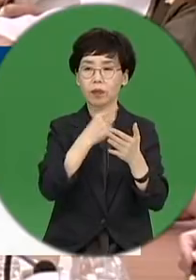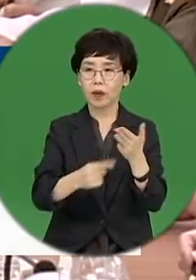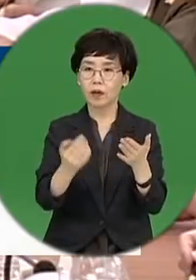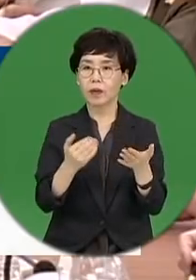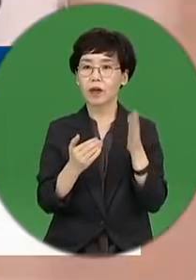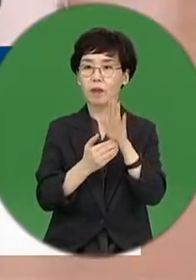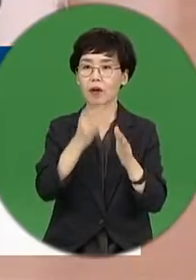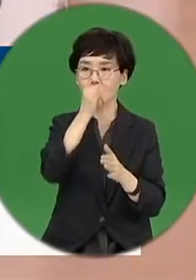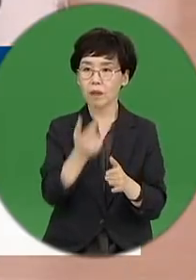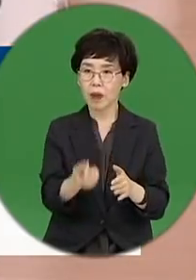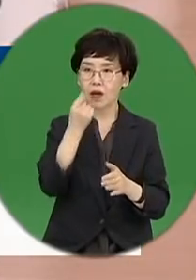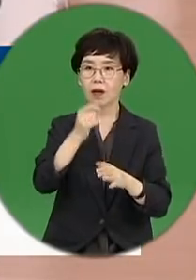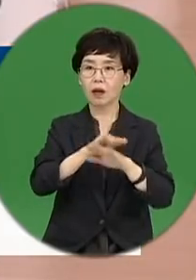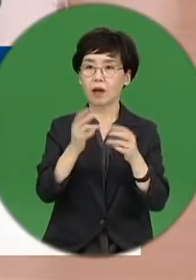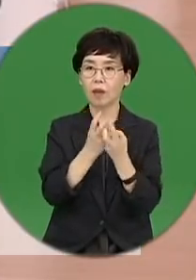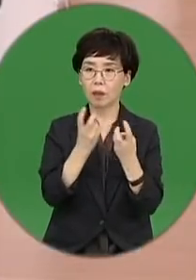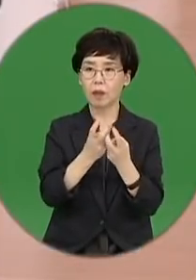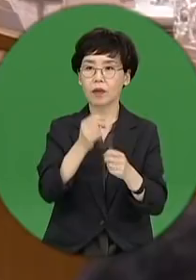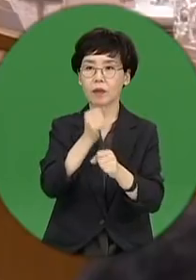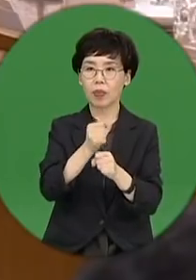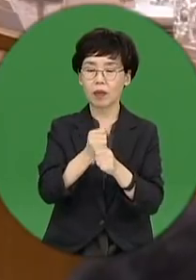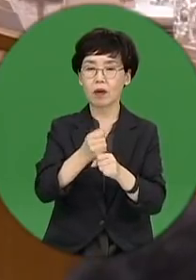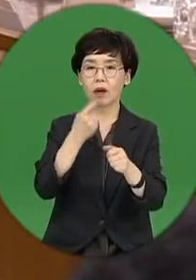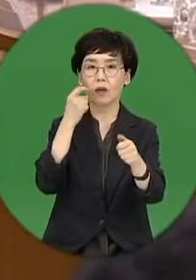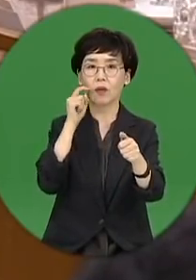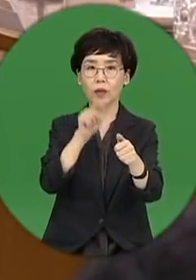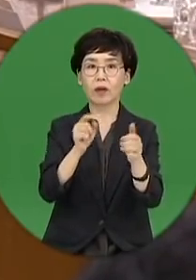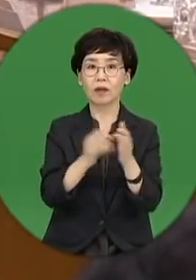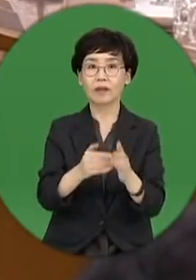때 대하여 강조하셨습니다.